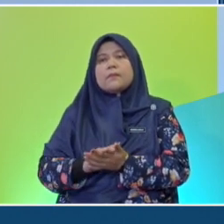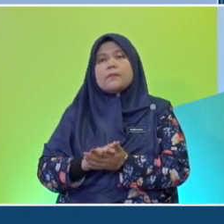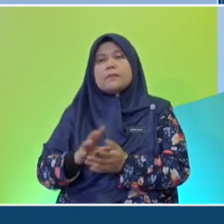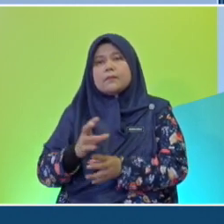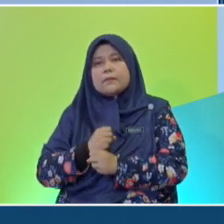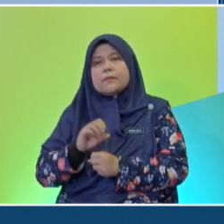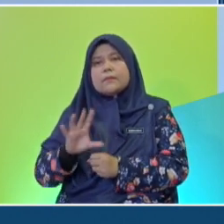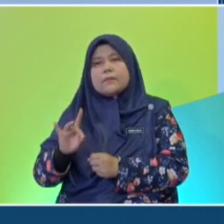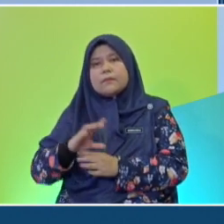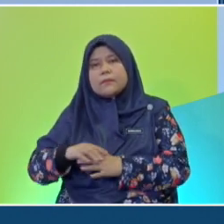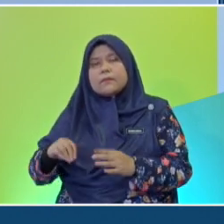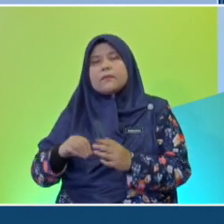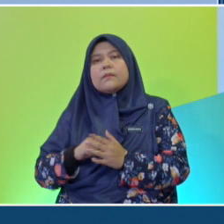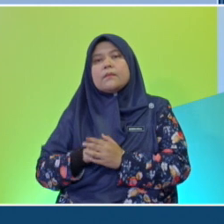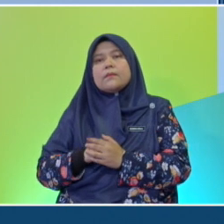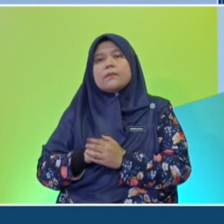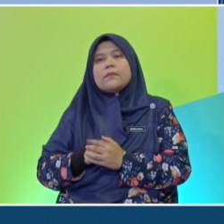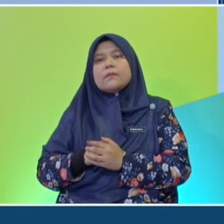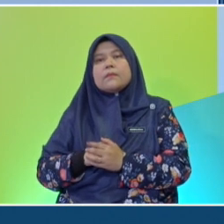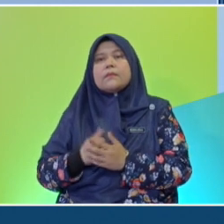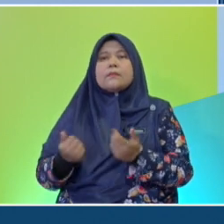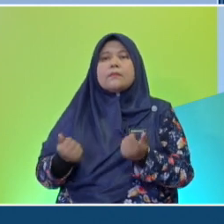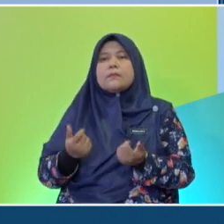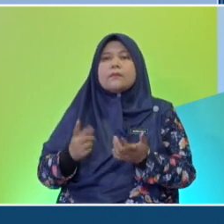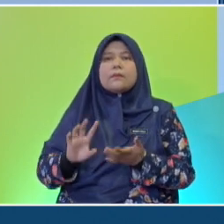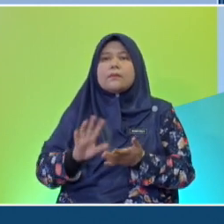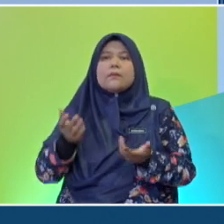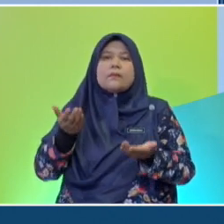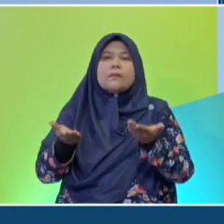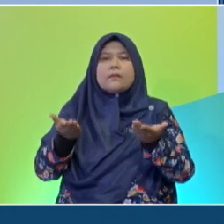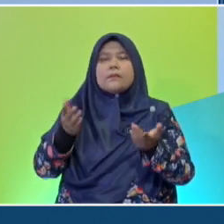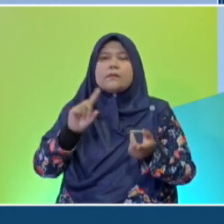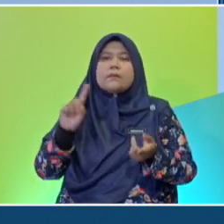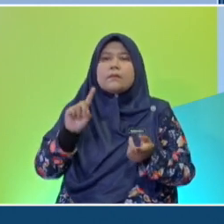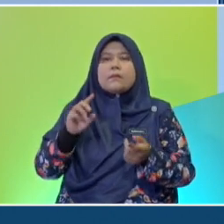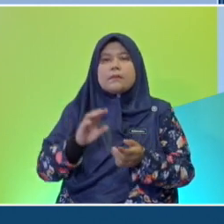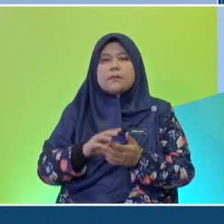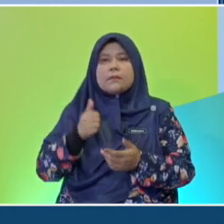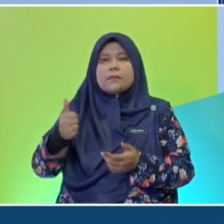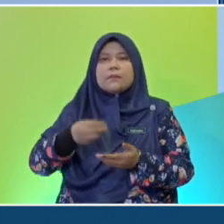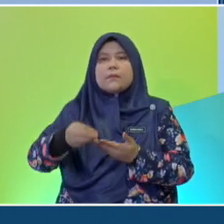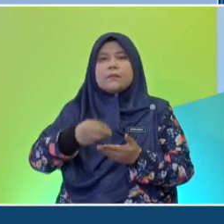berdasarkan perbandingan itu Aina yang manakah lebih berbalut untuk dibeli